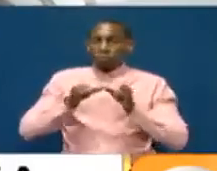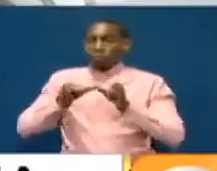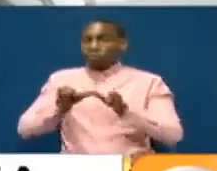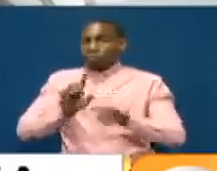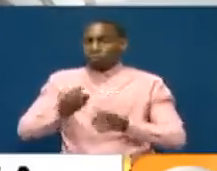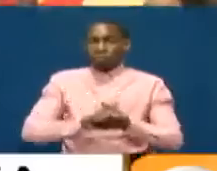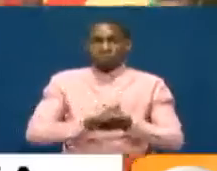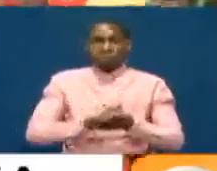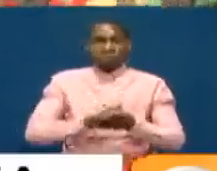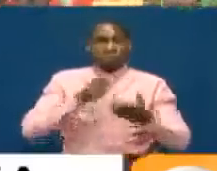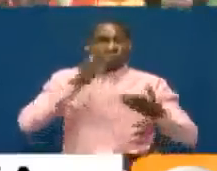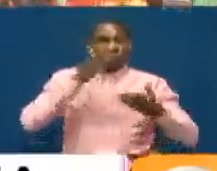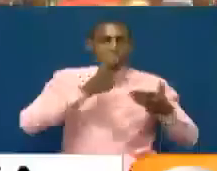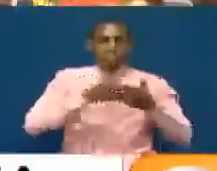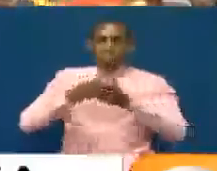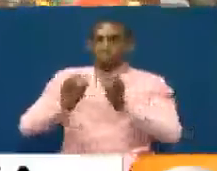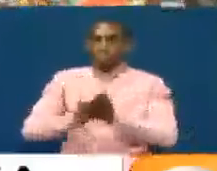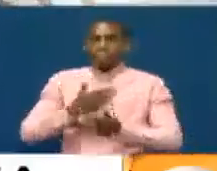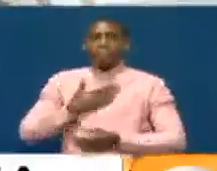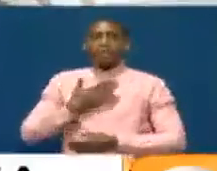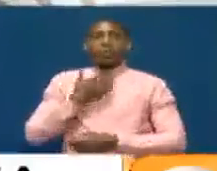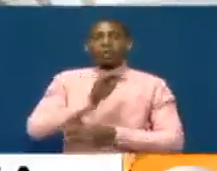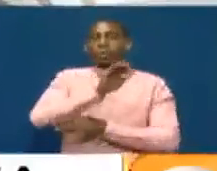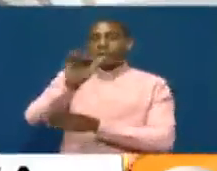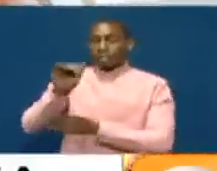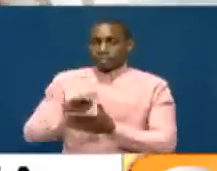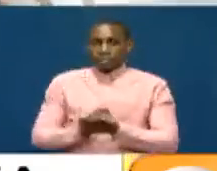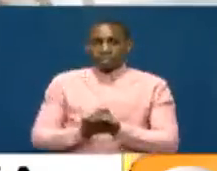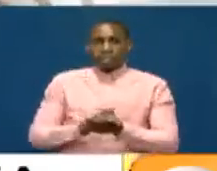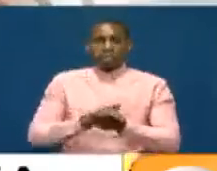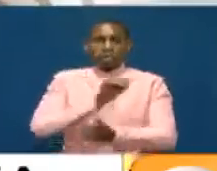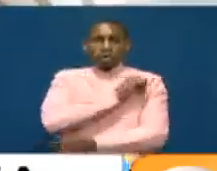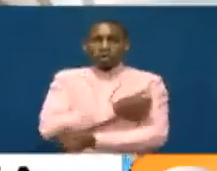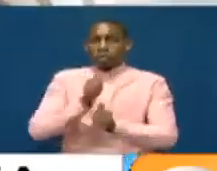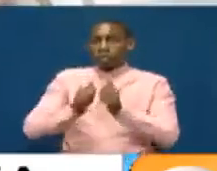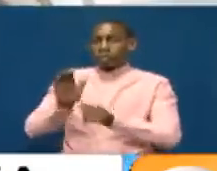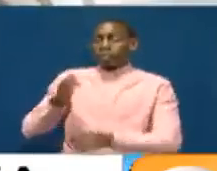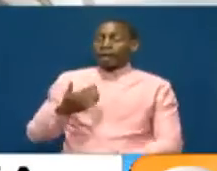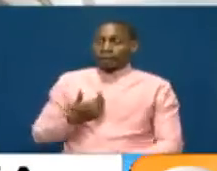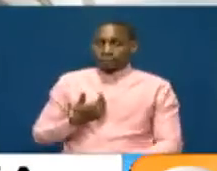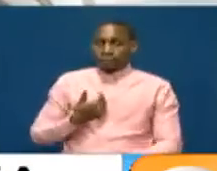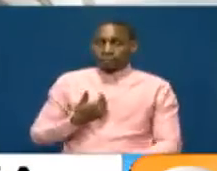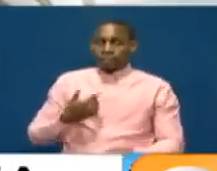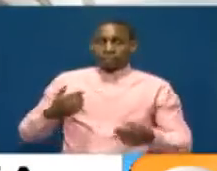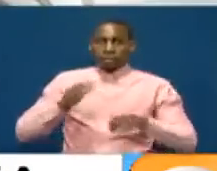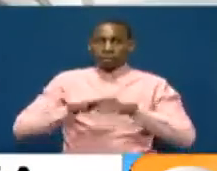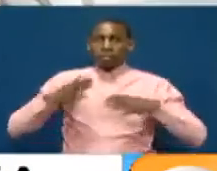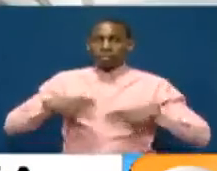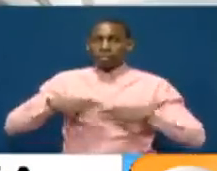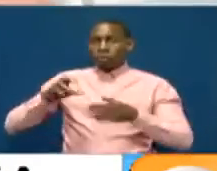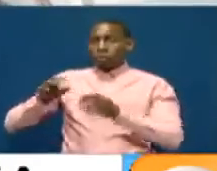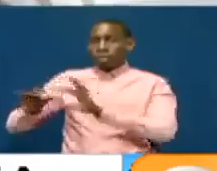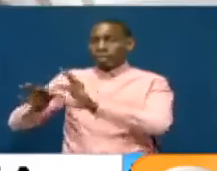ama kuwasimamisha. Mimi nauliza nyinyi, what moral authority do you have, the good people of